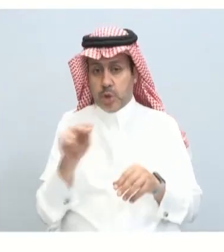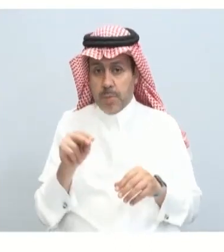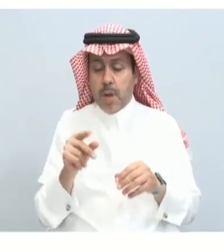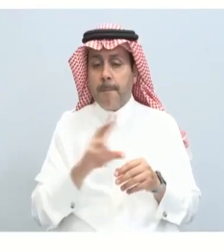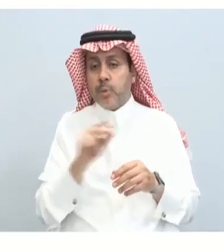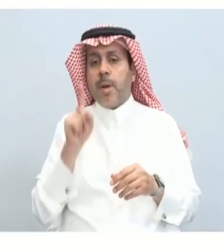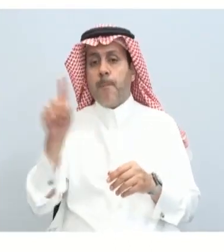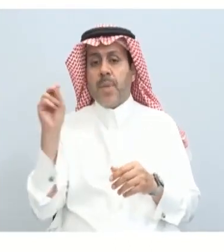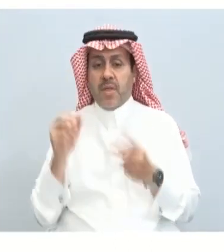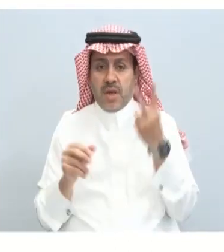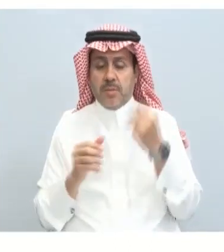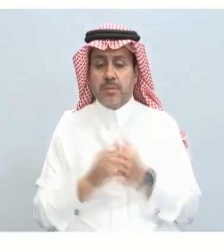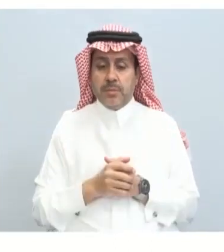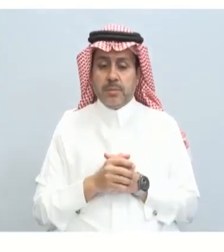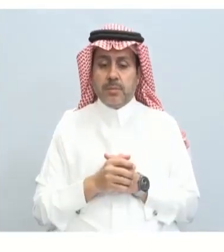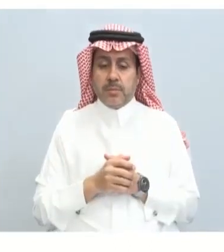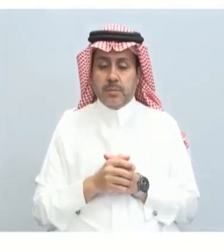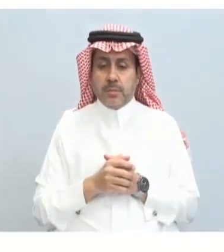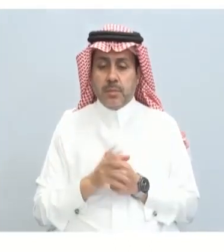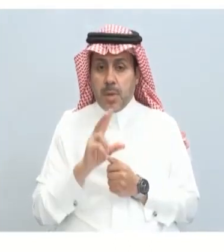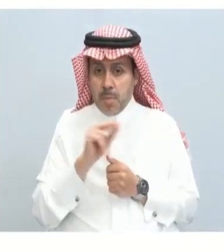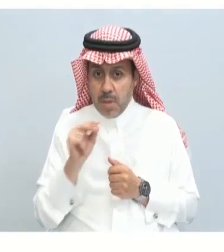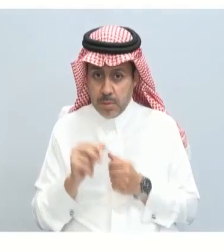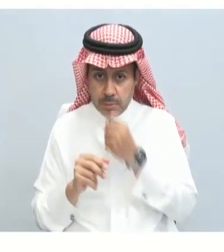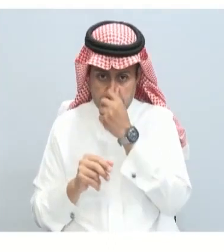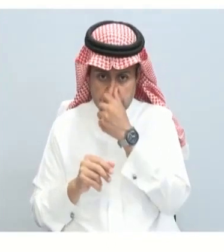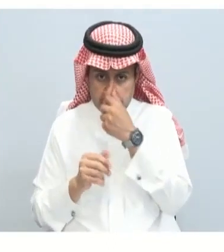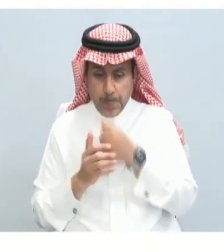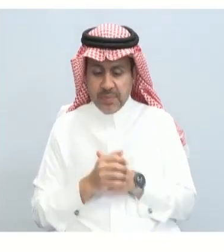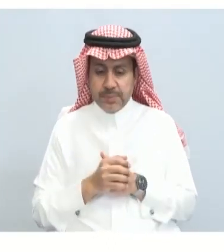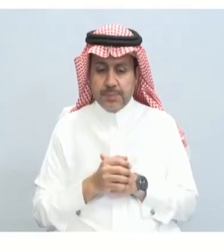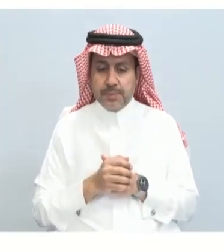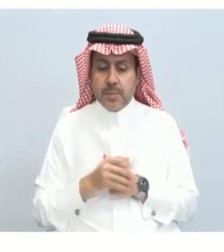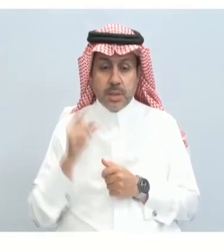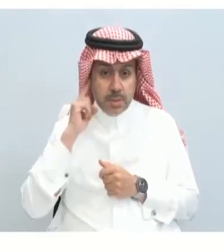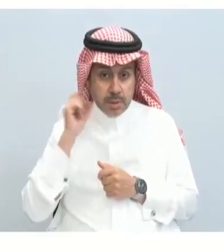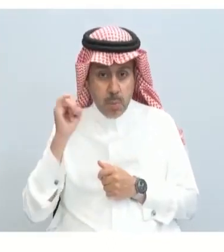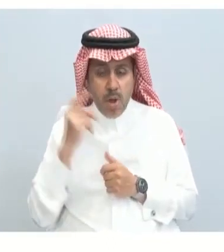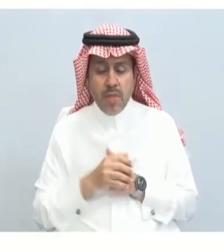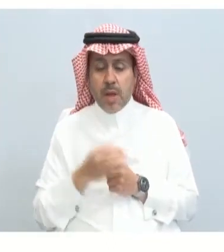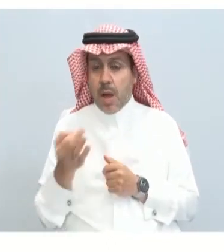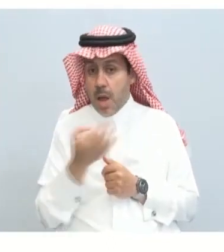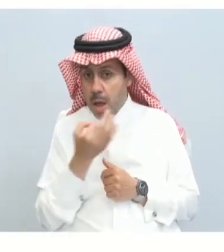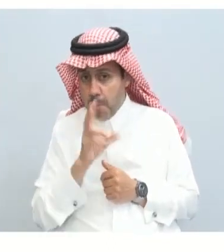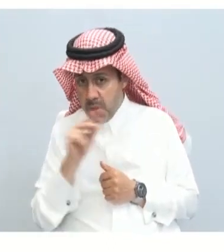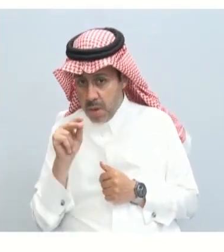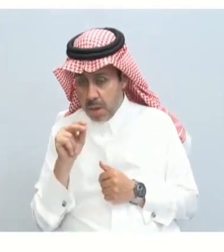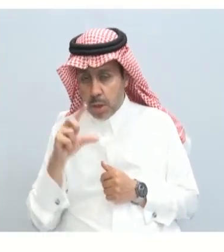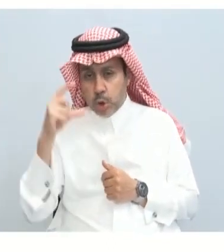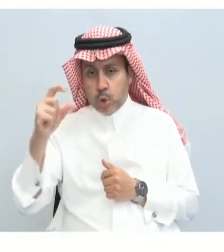والمشبه به فنقول على سبيل المثال سمعت من معاذ كلاما كالدرر فيكون هذا